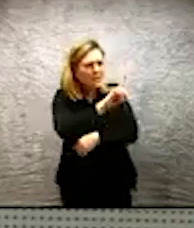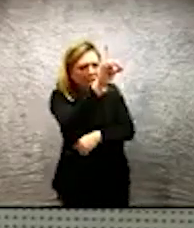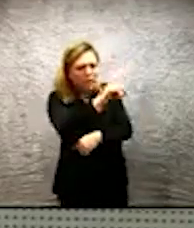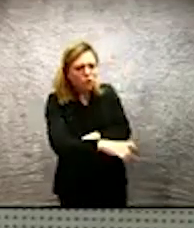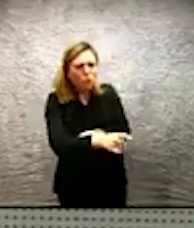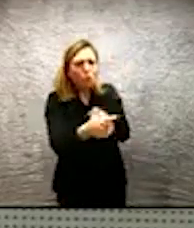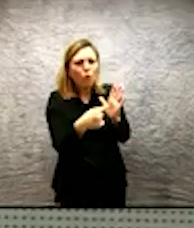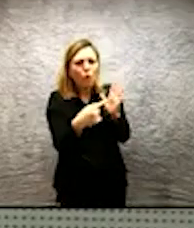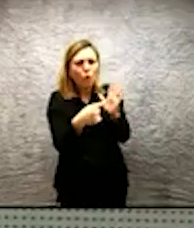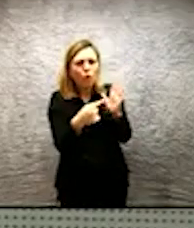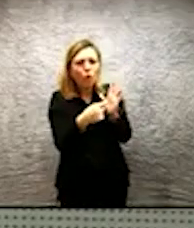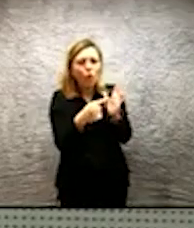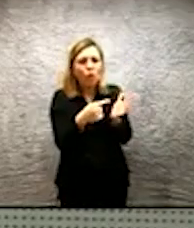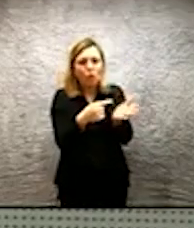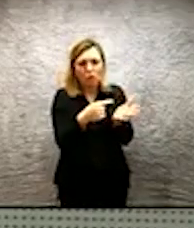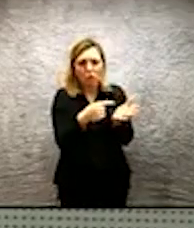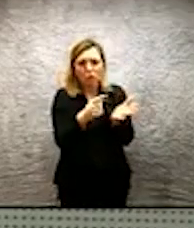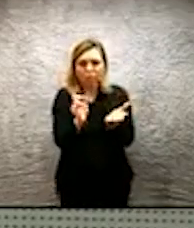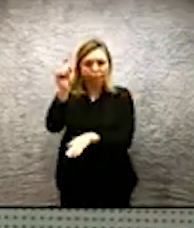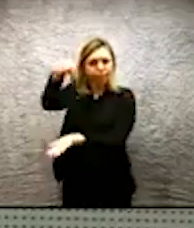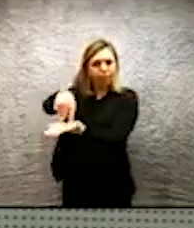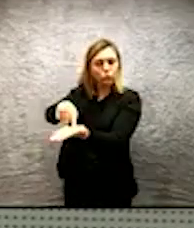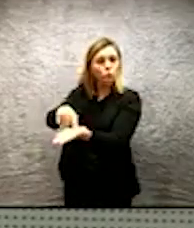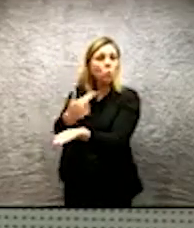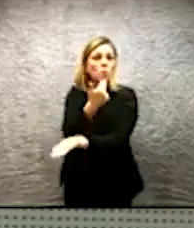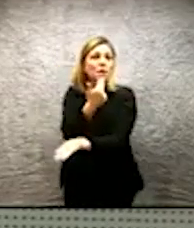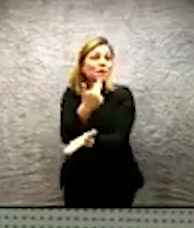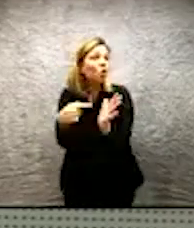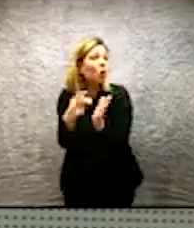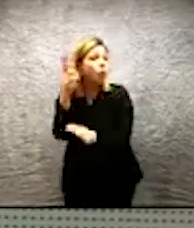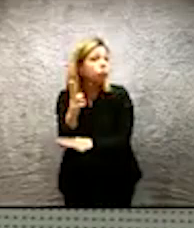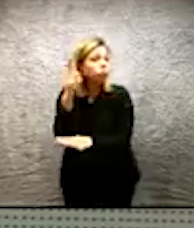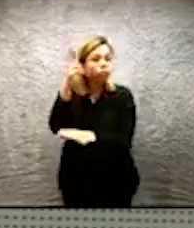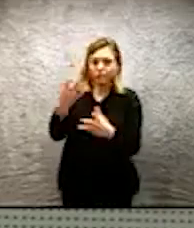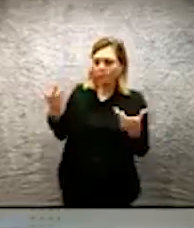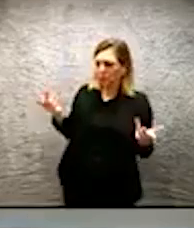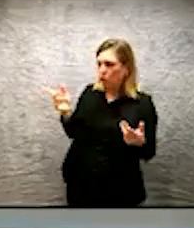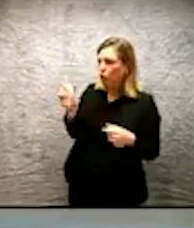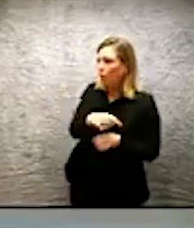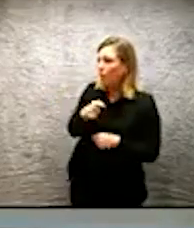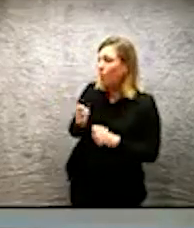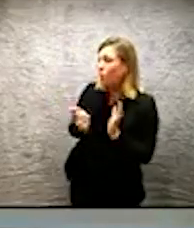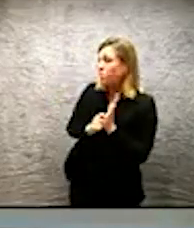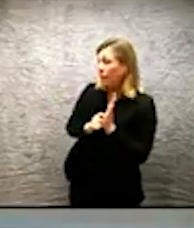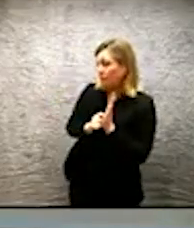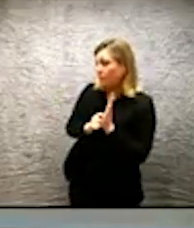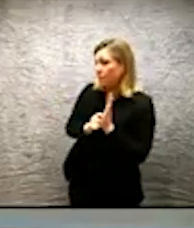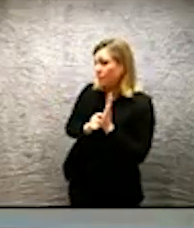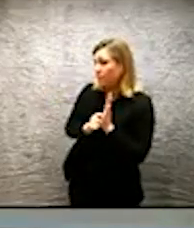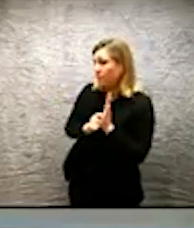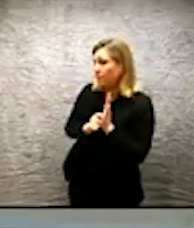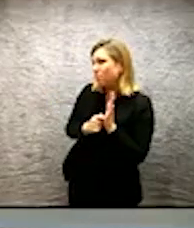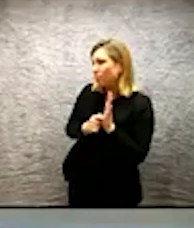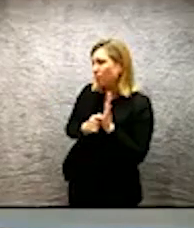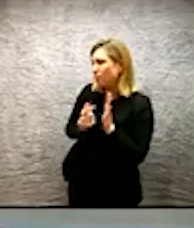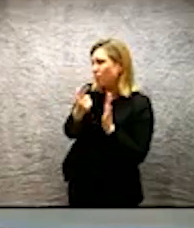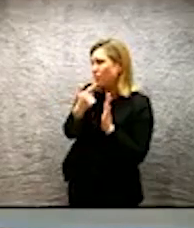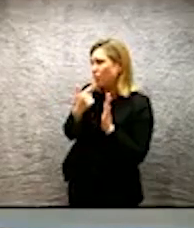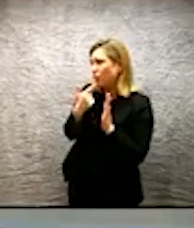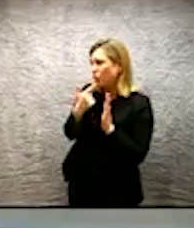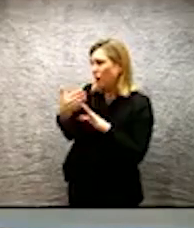l'effectivité, l'opérationnalité du site ? Alors, la date, ça sera avant. La date prévue est avant